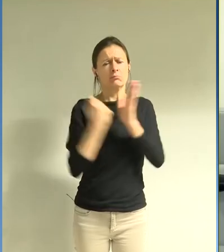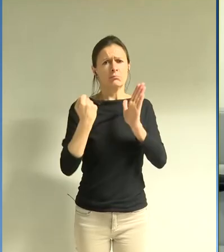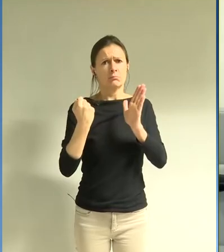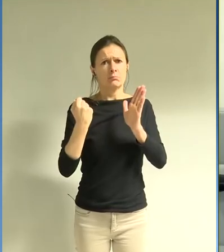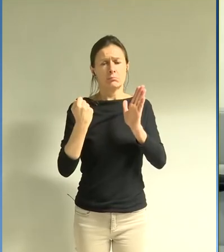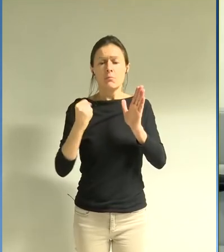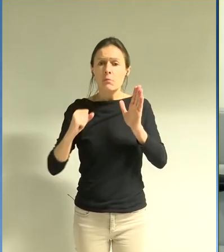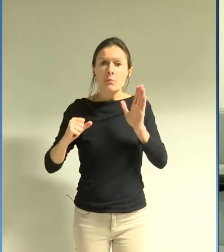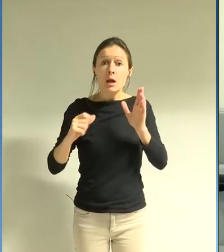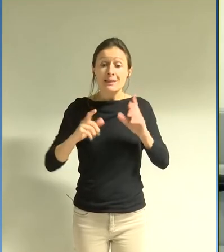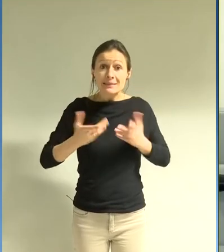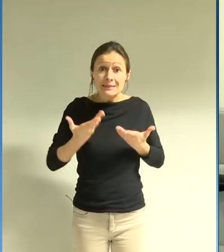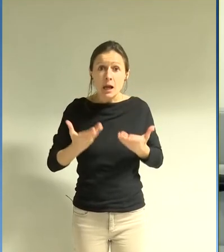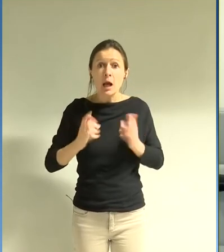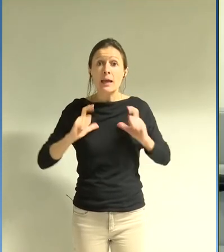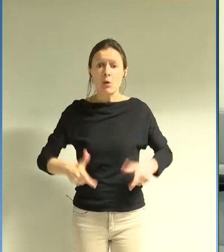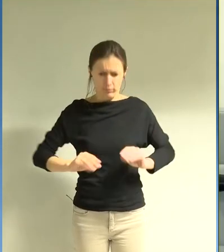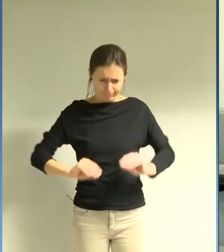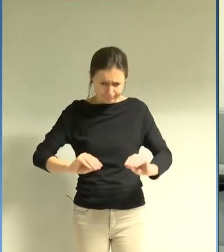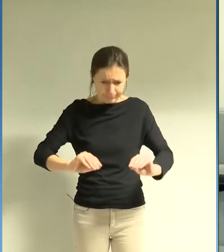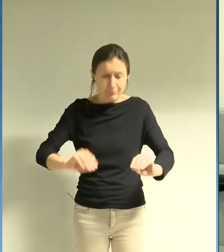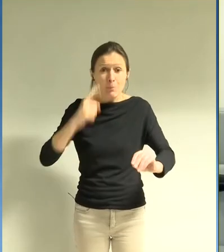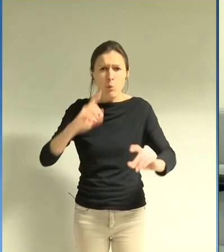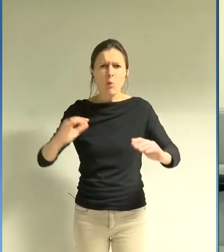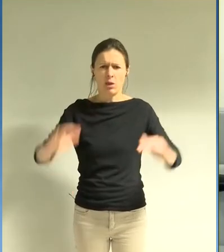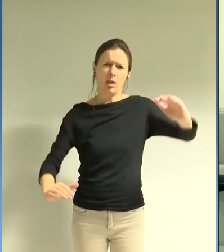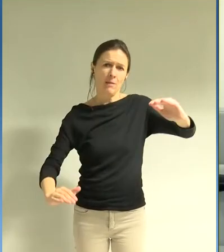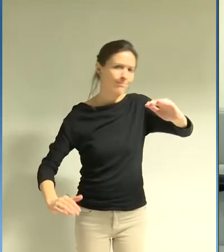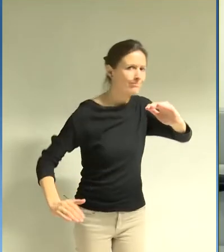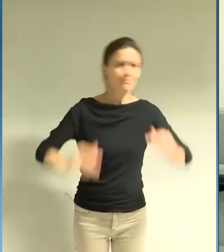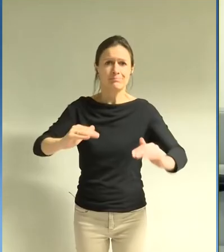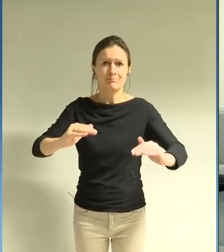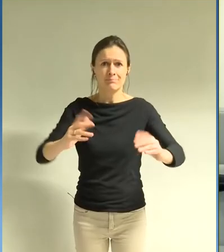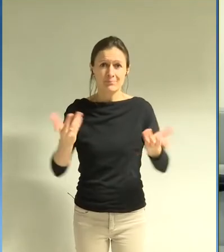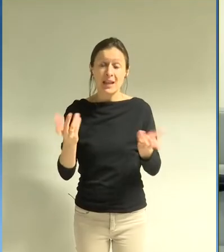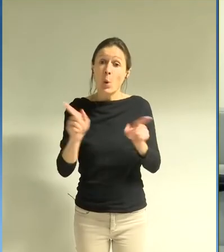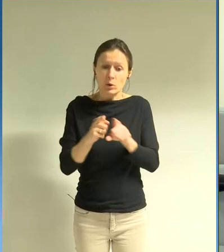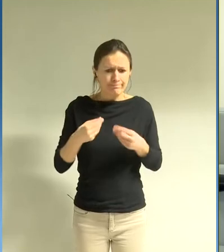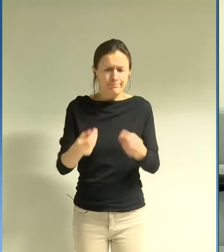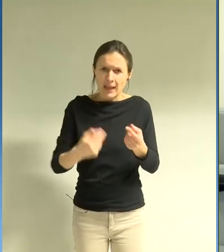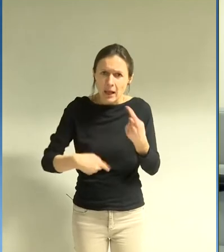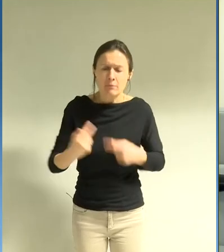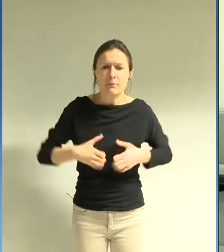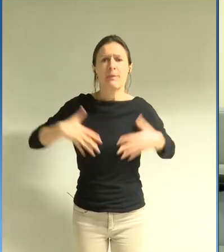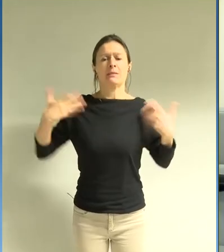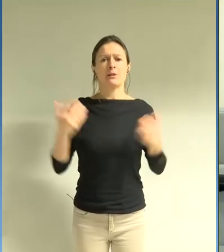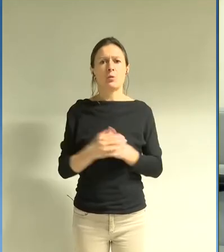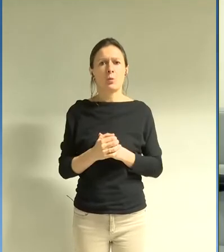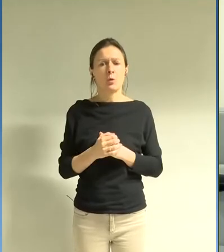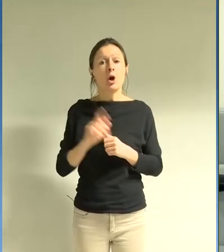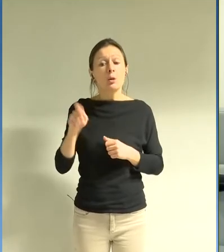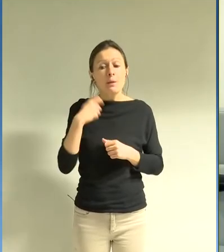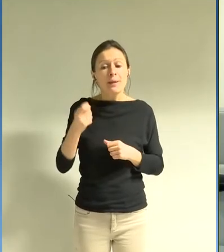comme le premier lever les ducati des années des réductions d d une égalité et comme principal vecteur d'émancipation elle doit être le lieu d'excellence